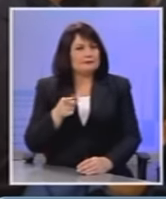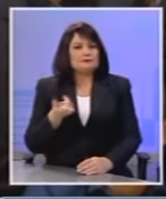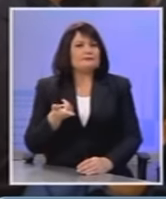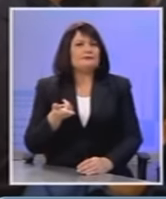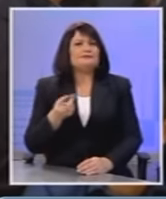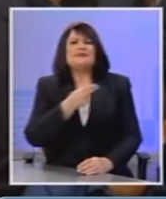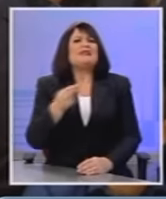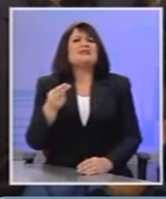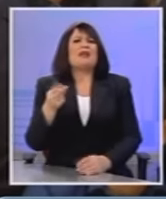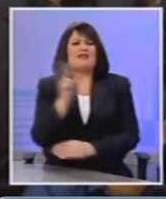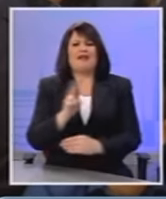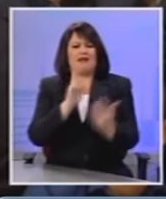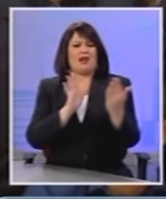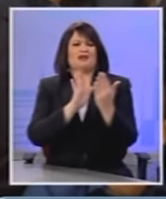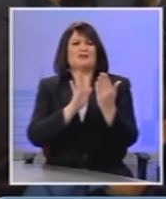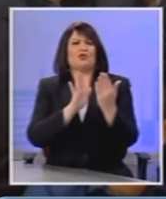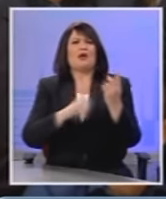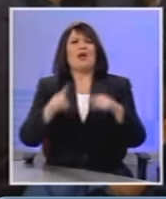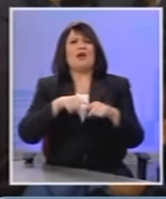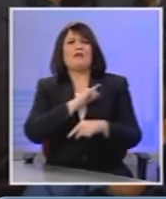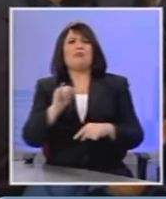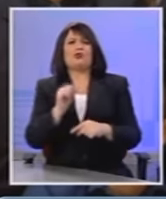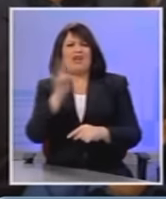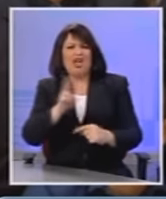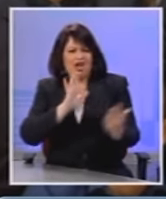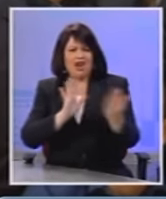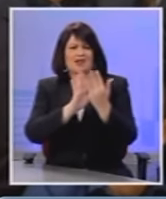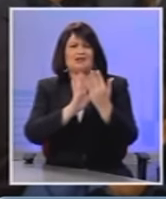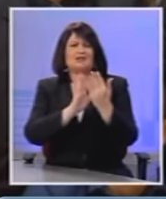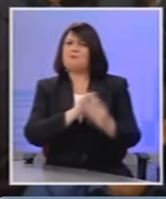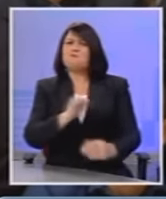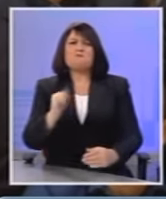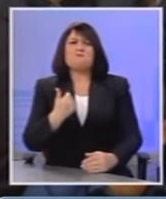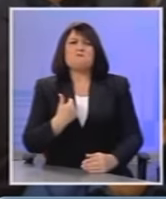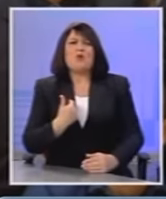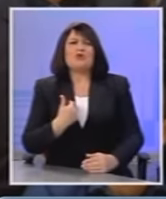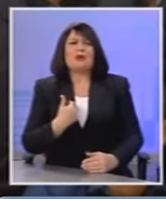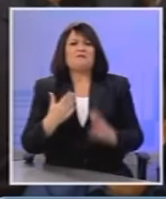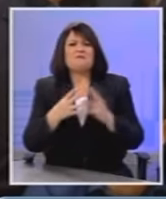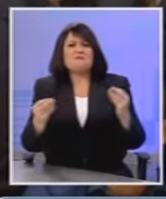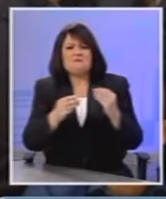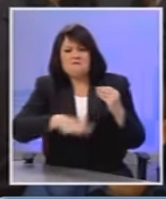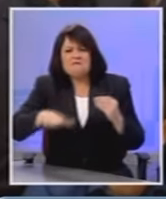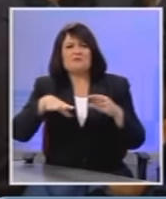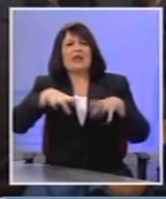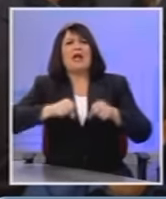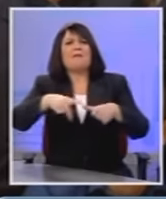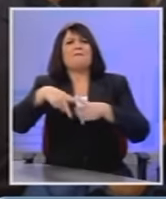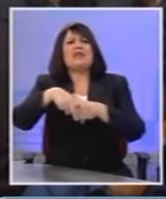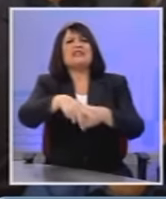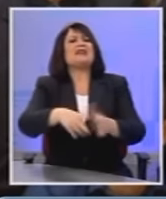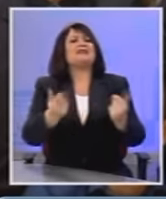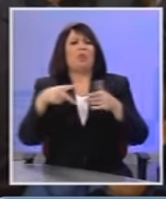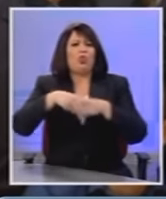τι είναι ρατσισμός? Εμείς οι Έλληνες δεν ήμασταν ποτέ ρατσιστές. Δεν είχαμε βαμφακοφυτίες, δεν είχαμε απικίες, δεν φέραμε